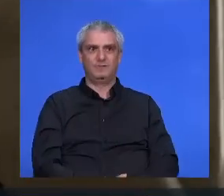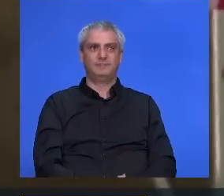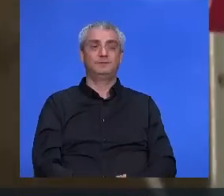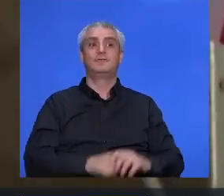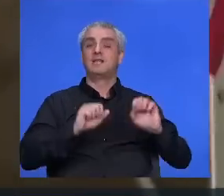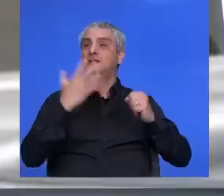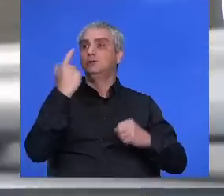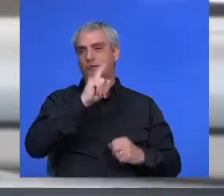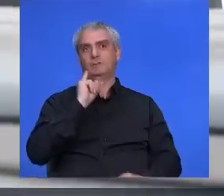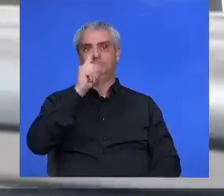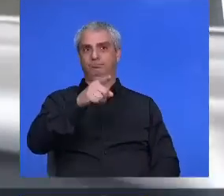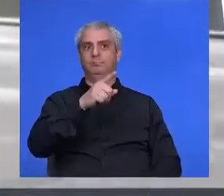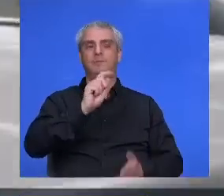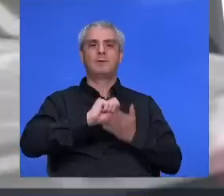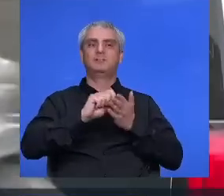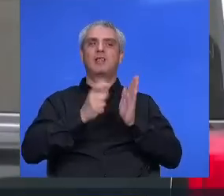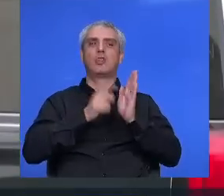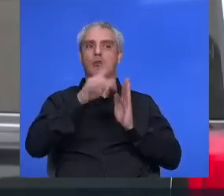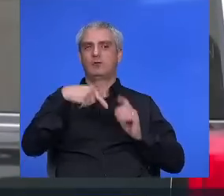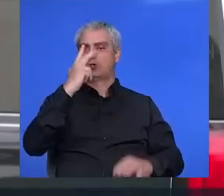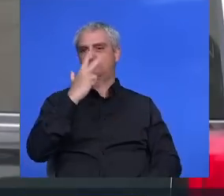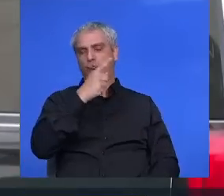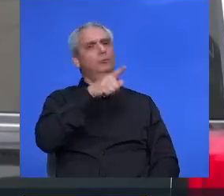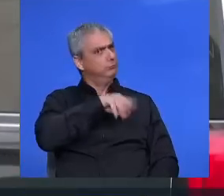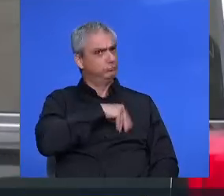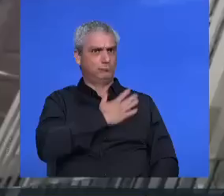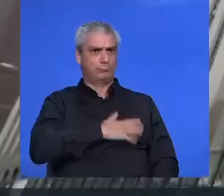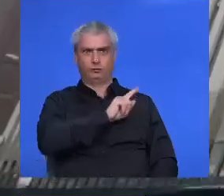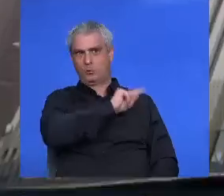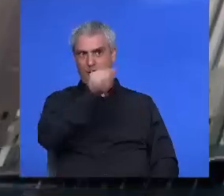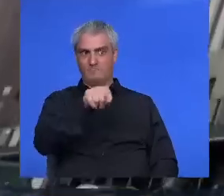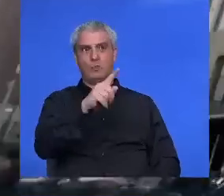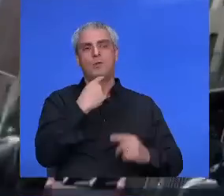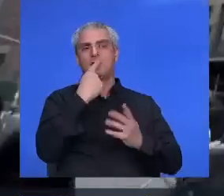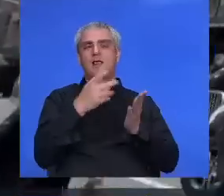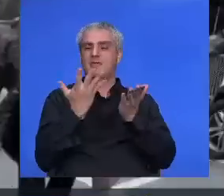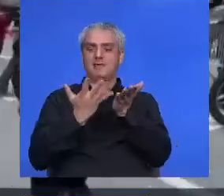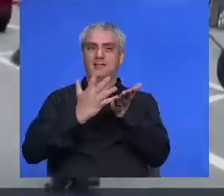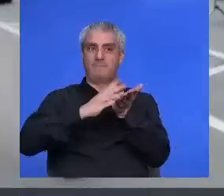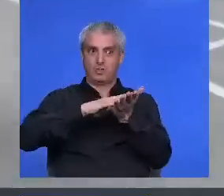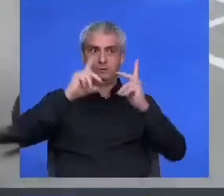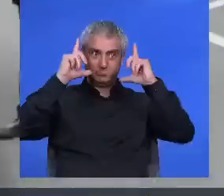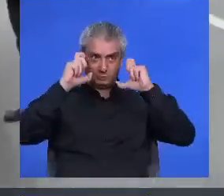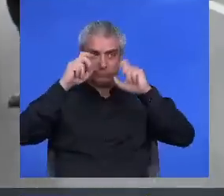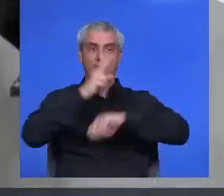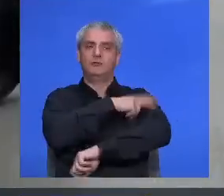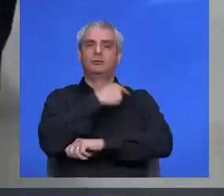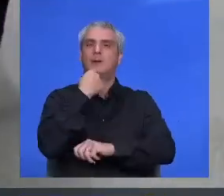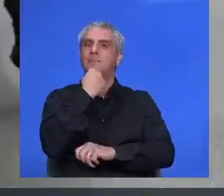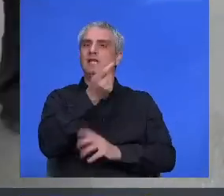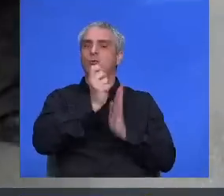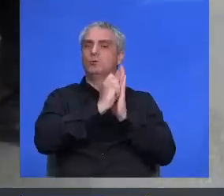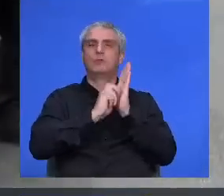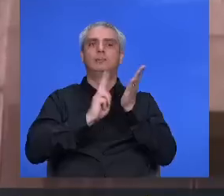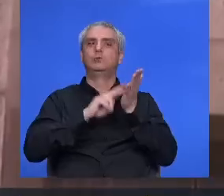יתייצב במשרדי התובע ביום שלישי מרצונו. הוא ימסור טביעות אצבע, יצולם, והשוטרים יקריאו לו את זכויותיו.